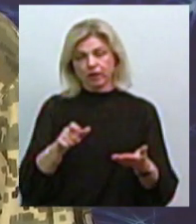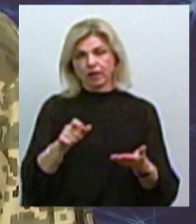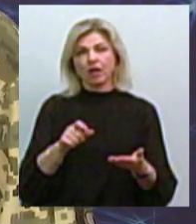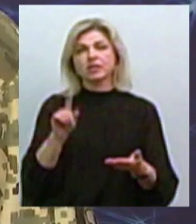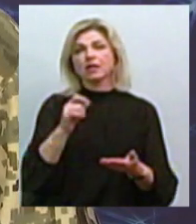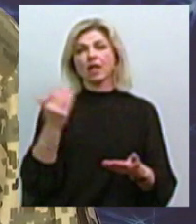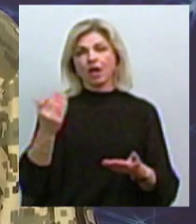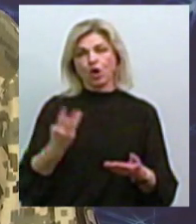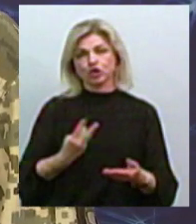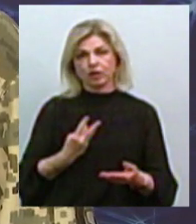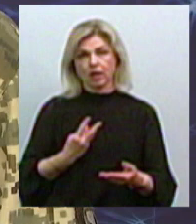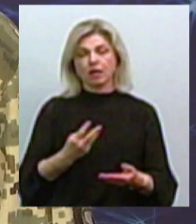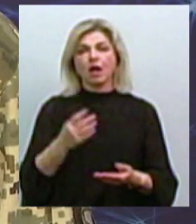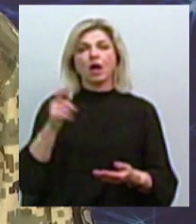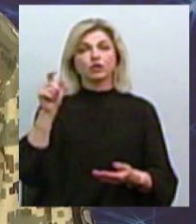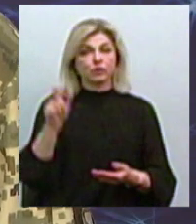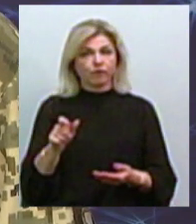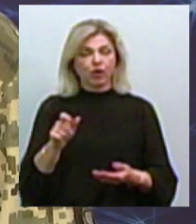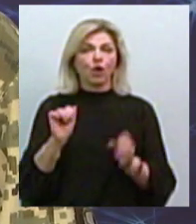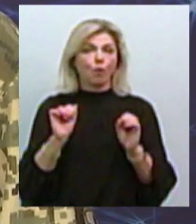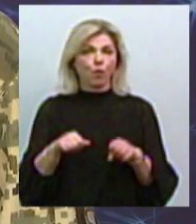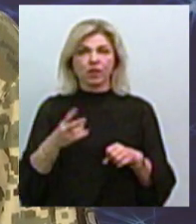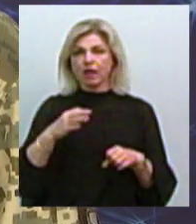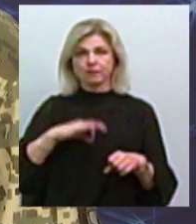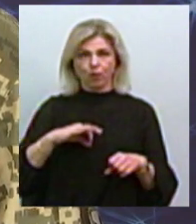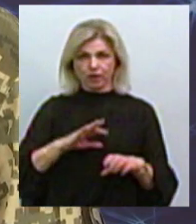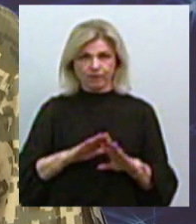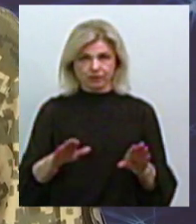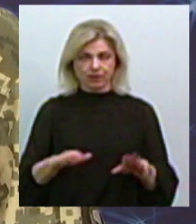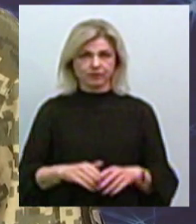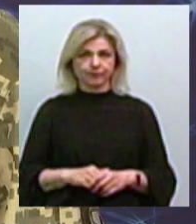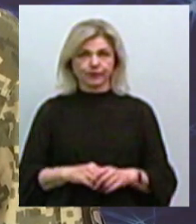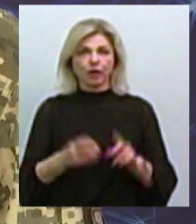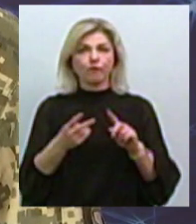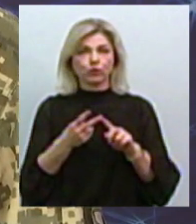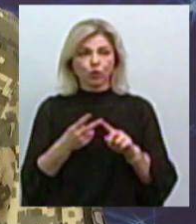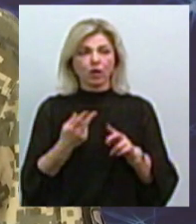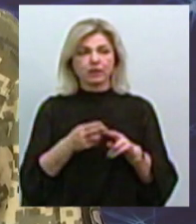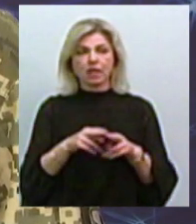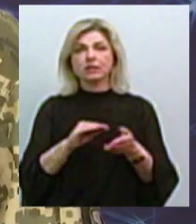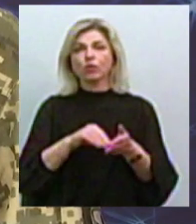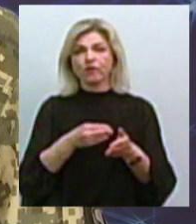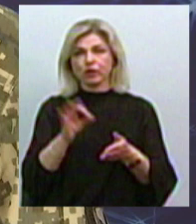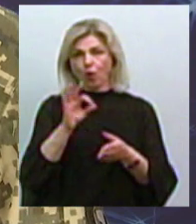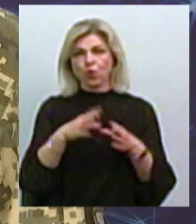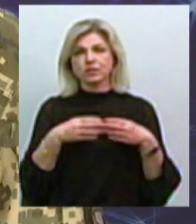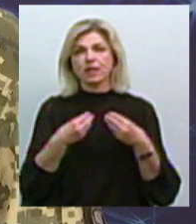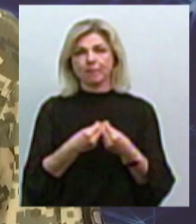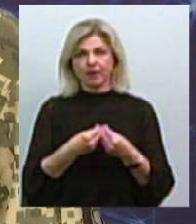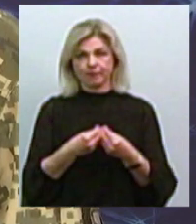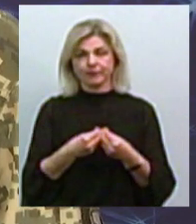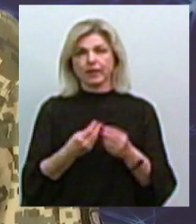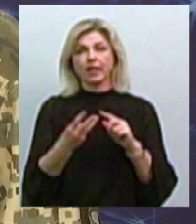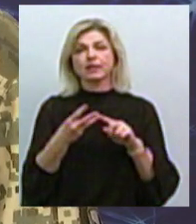їх бажанням. Тобто призовник може нею не скористатися навіть. Друге – це довідка про склад сім'ї. Третє –